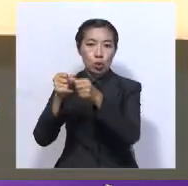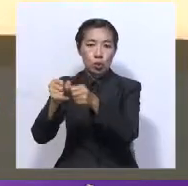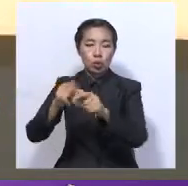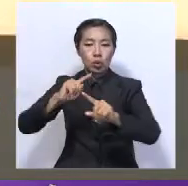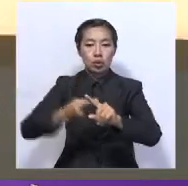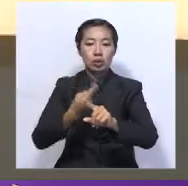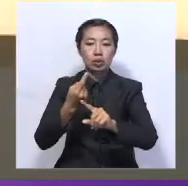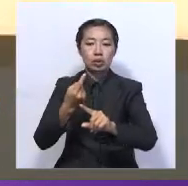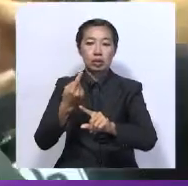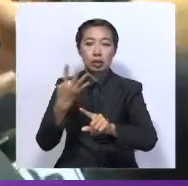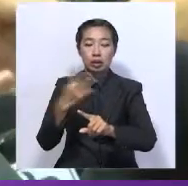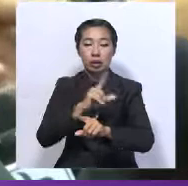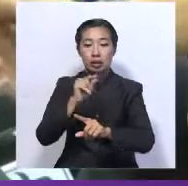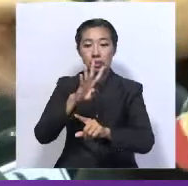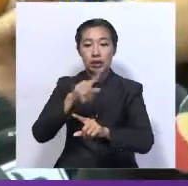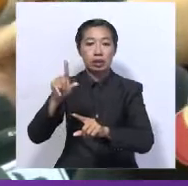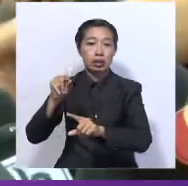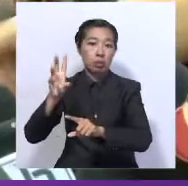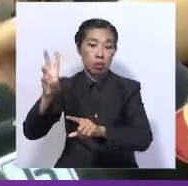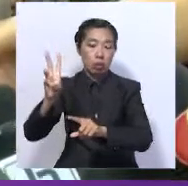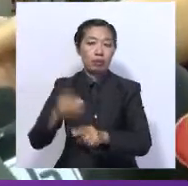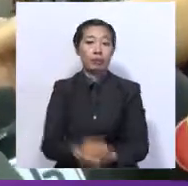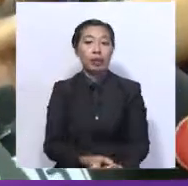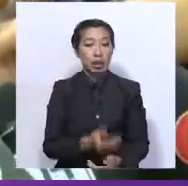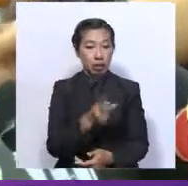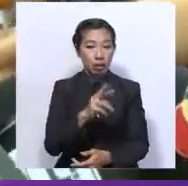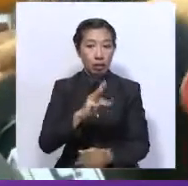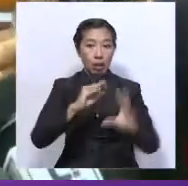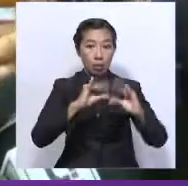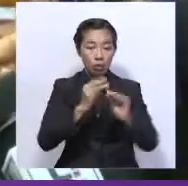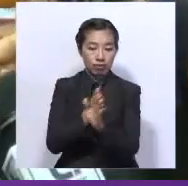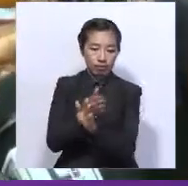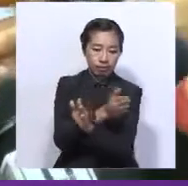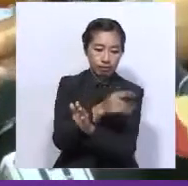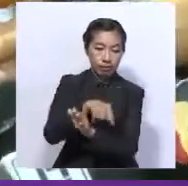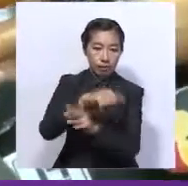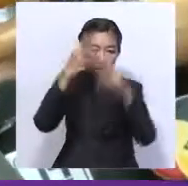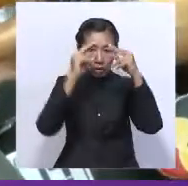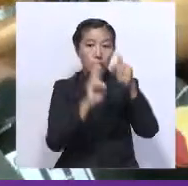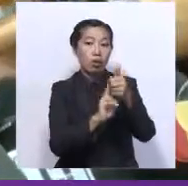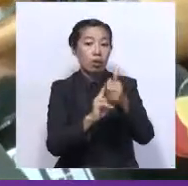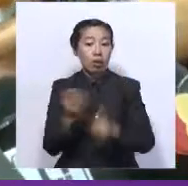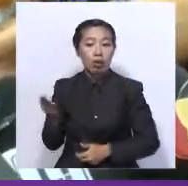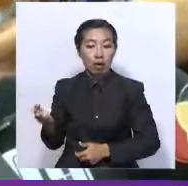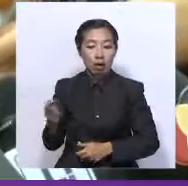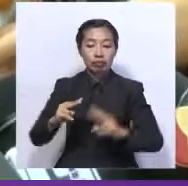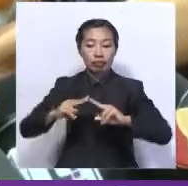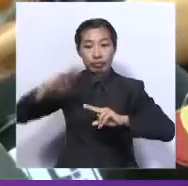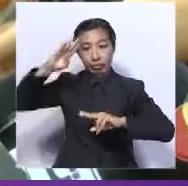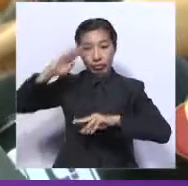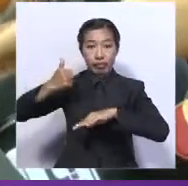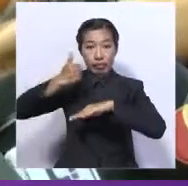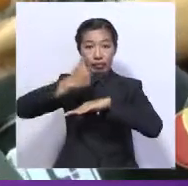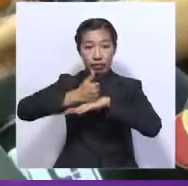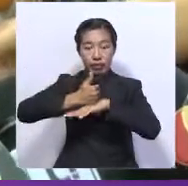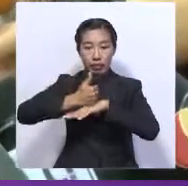ถึง26เมษายนค่ะโดยก่อนการประชุมคณะรัฐมนตรีนะคะพลเอกประวิตรวงษ์สุวรรณรองนายกรัฐมนตรีและรัฐมนตรีว่าการกระ